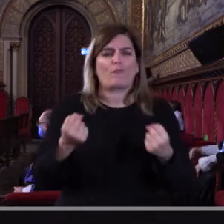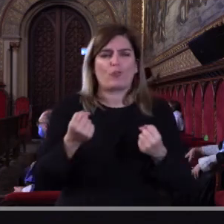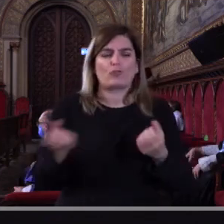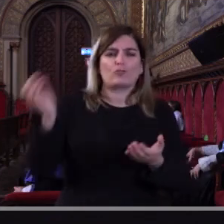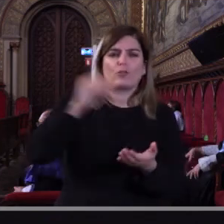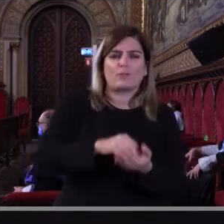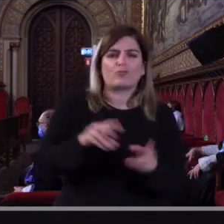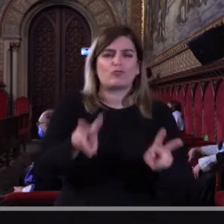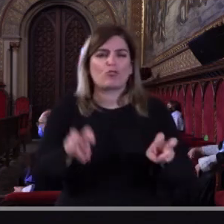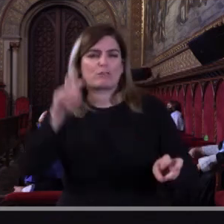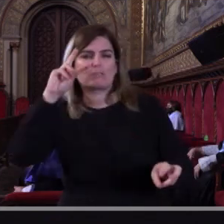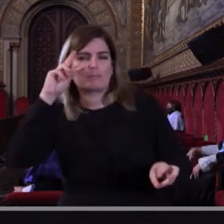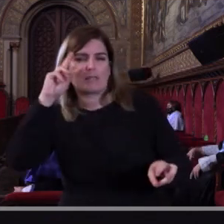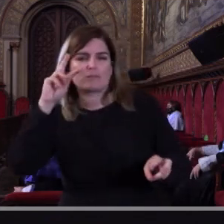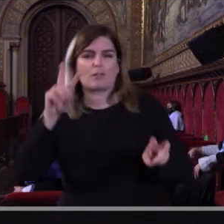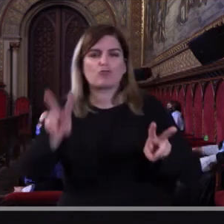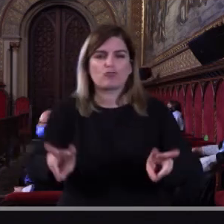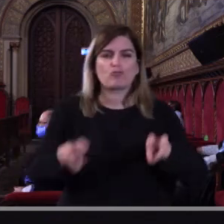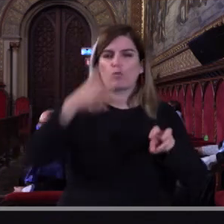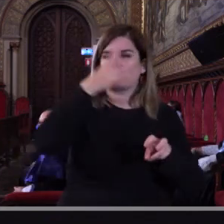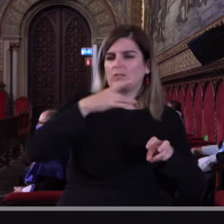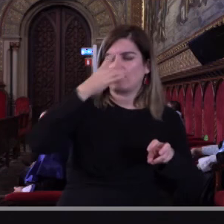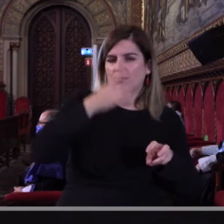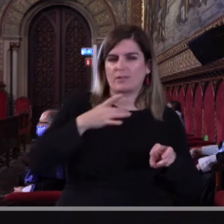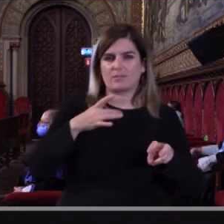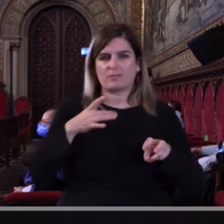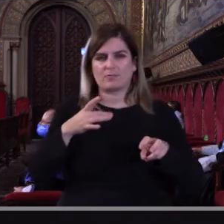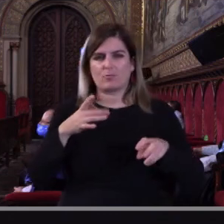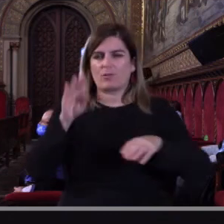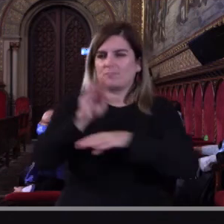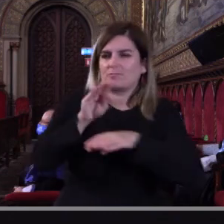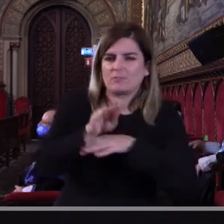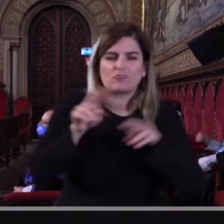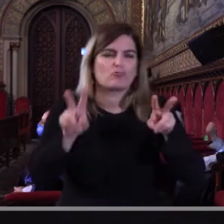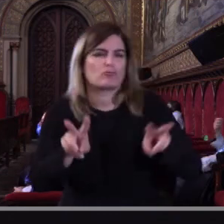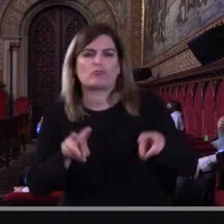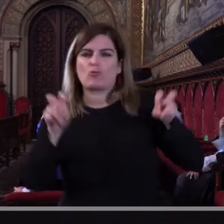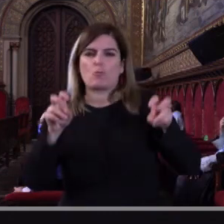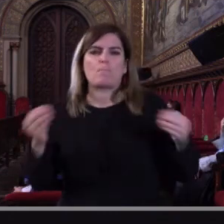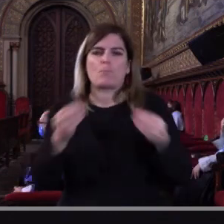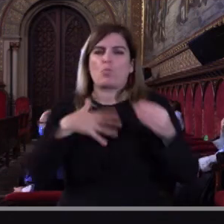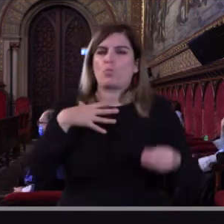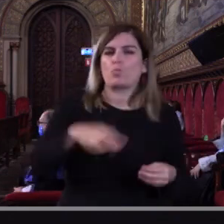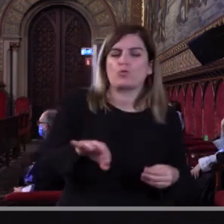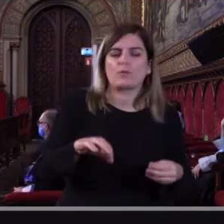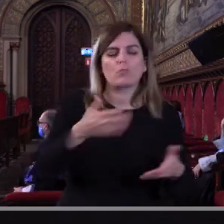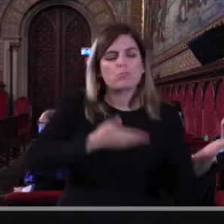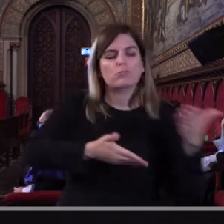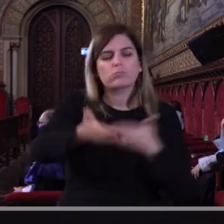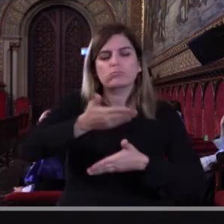la universitat, per adquirir coneixements nous, per ensenyar de les millors maneres possibles, per ajudar-nos entre tots